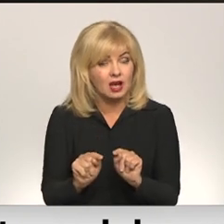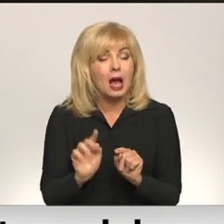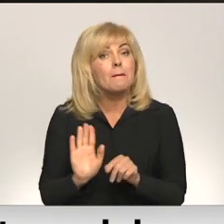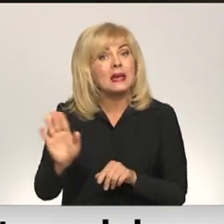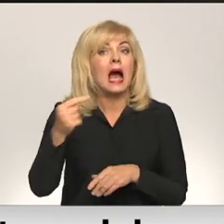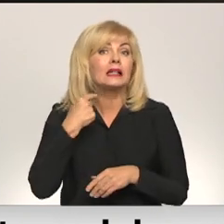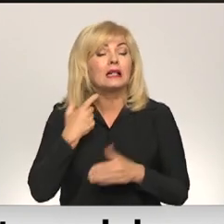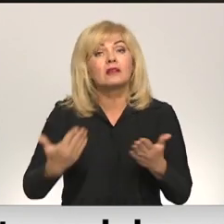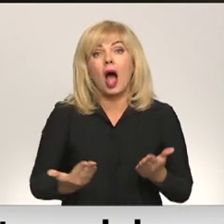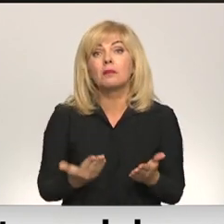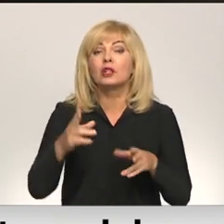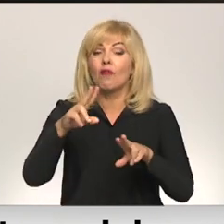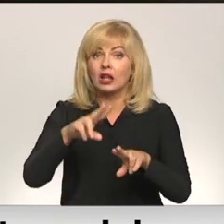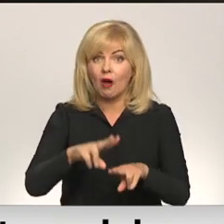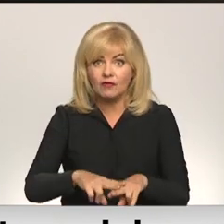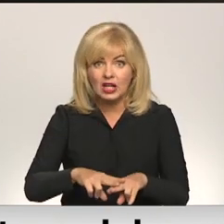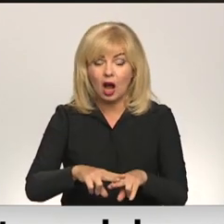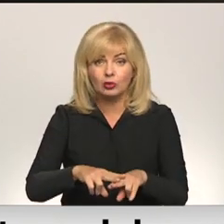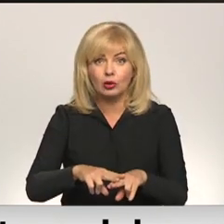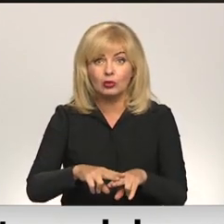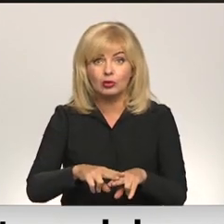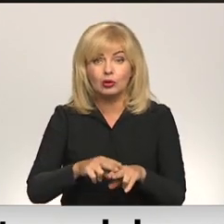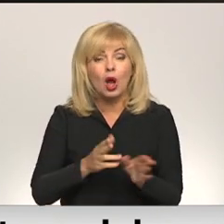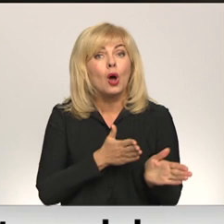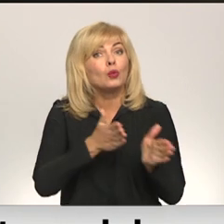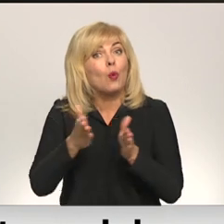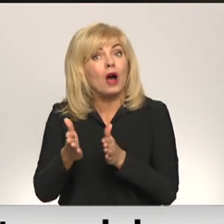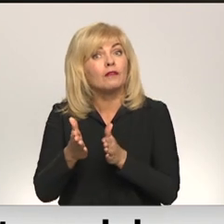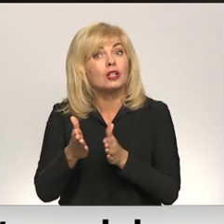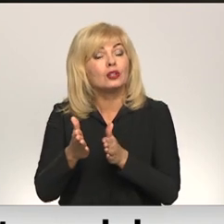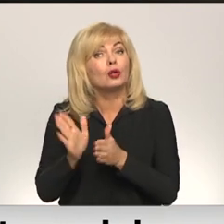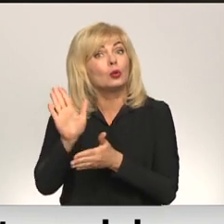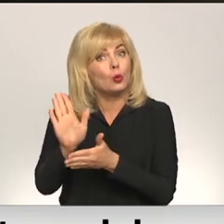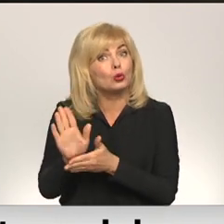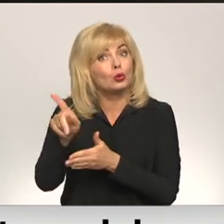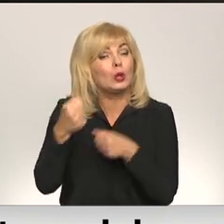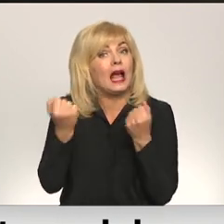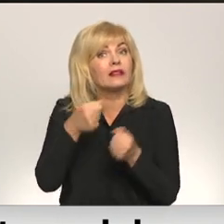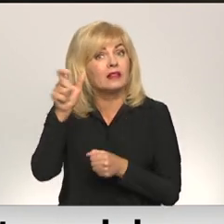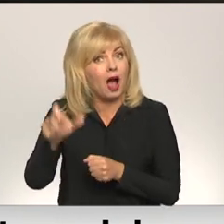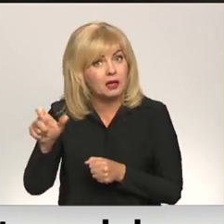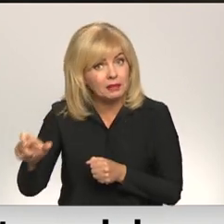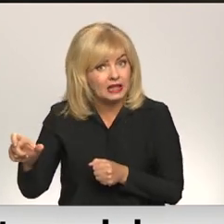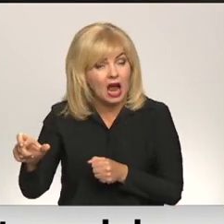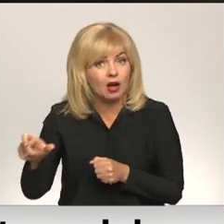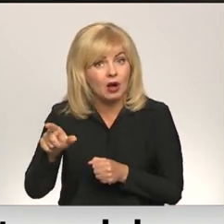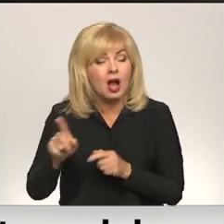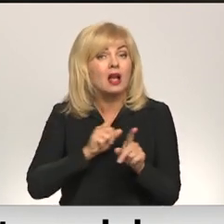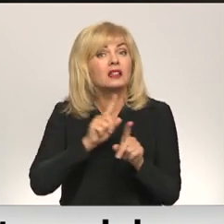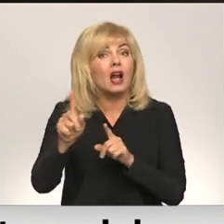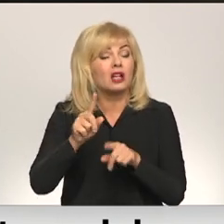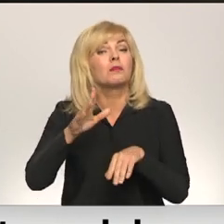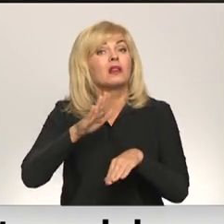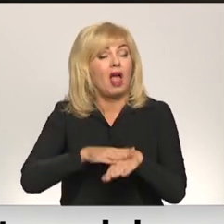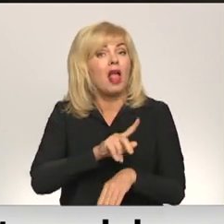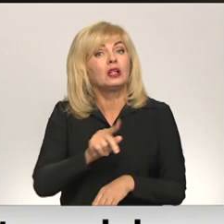pierīgas apdzīvotā vieta, ja, un novirzīt darbiniekus uz tur, uz Katlakalnu, tīri arī kaut kādā transporta ziņā mums